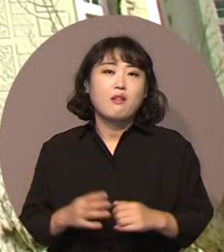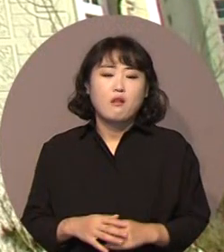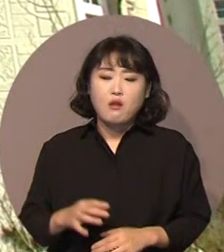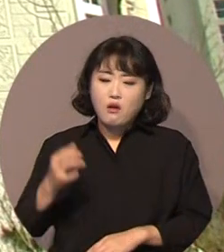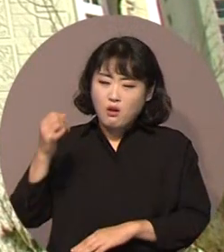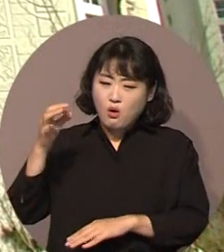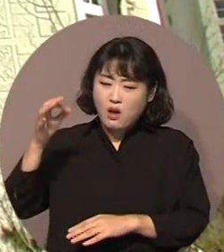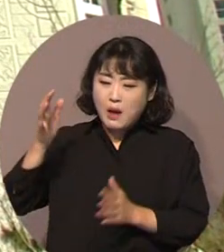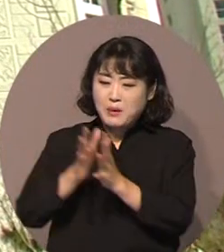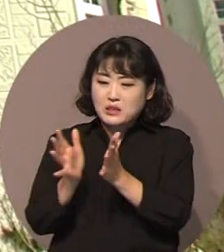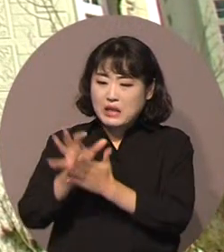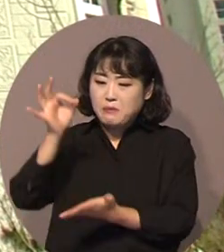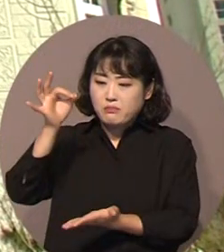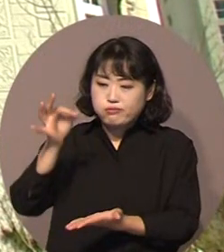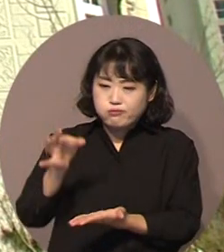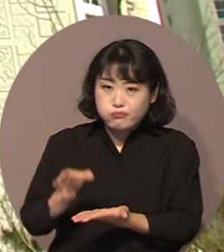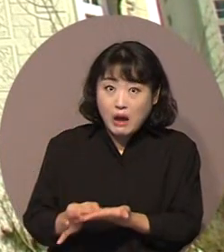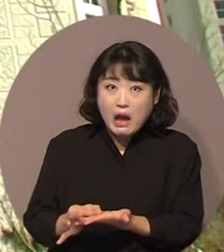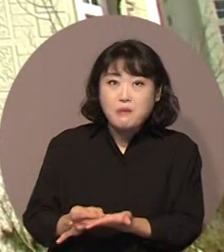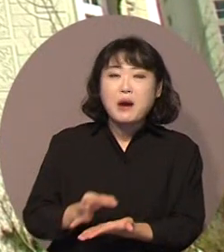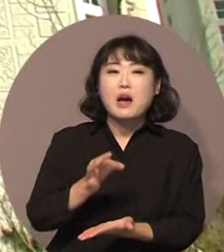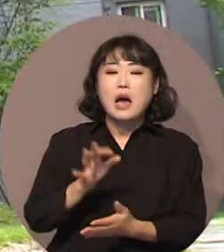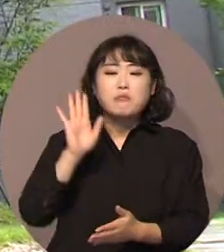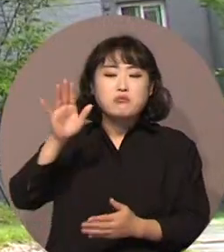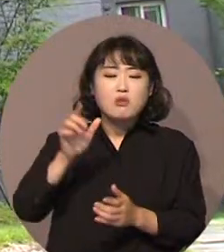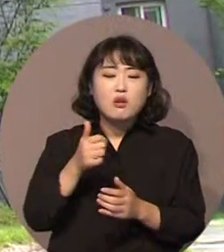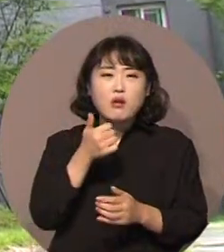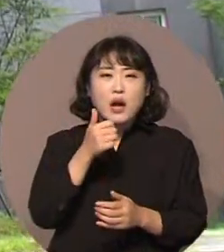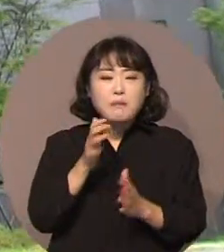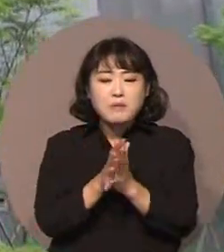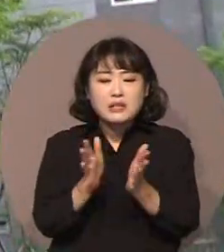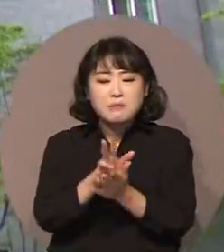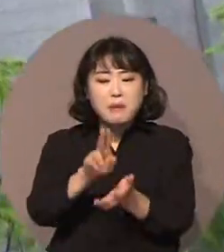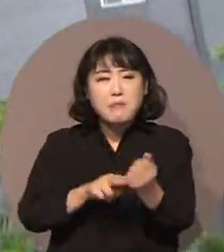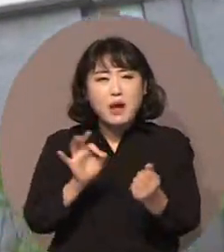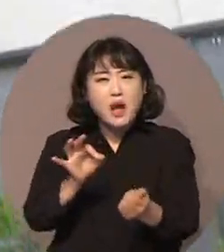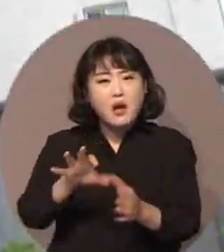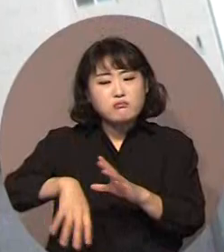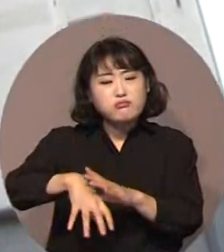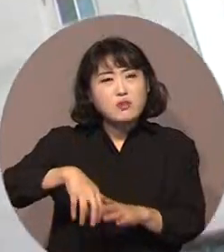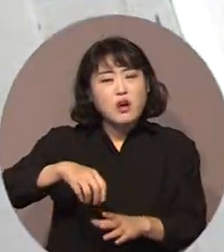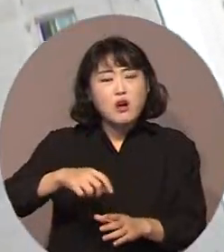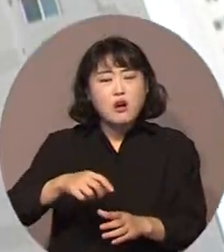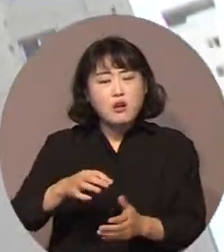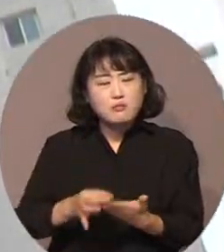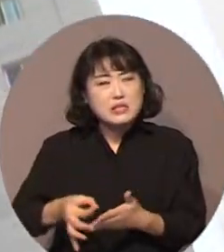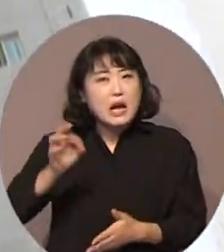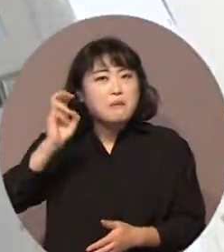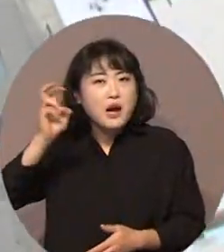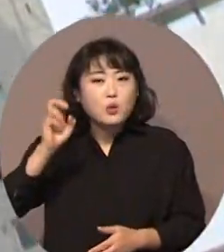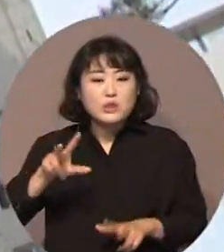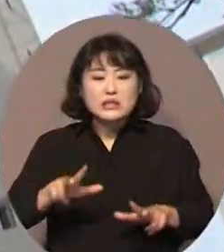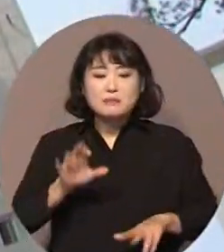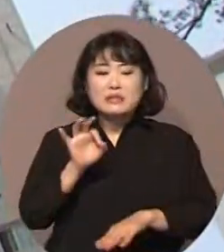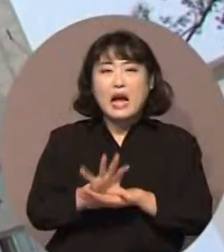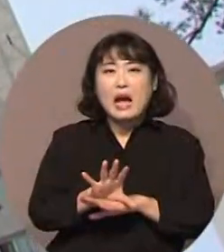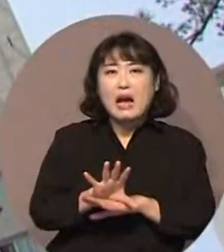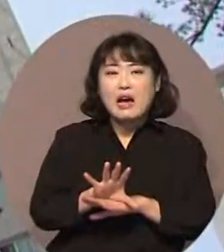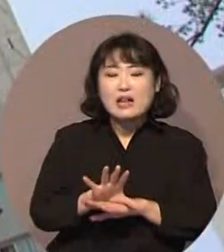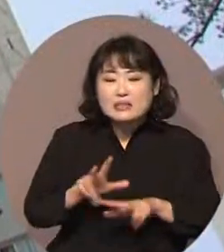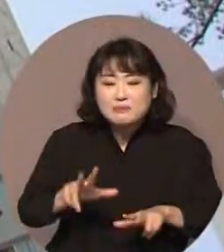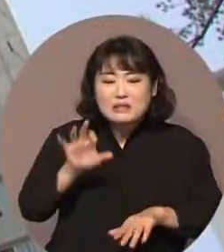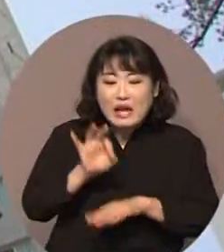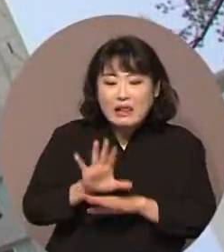지났다는 인식에 앞으론 분양가가 더 비싸질 거라는 불안감, 지금이 내 집 마련 적기라는 판단이 더해진